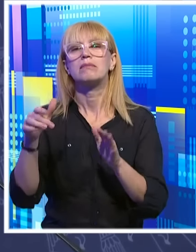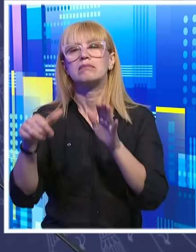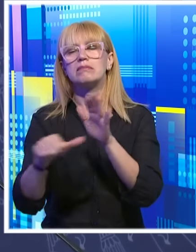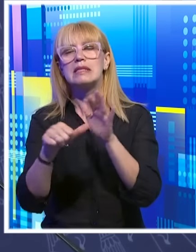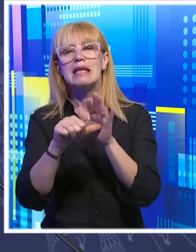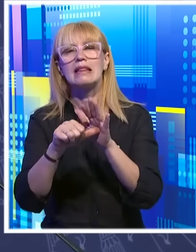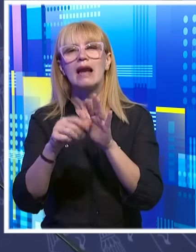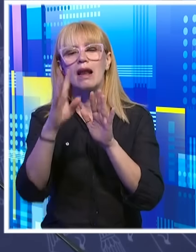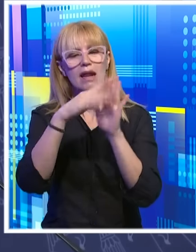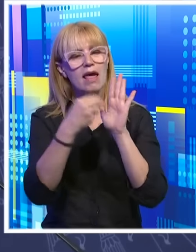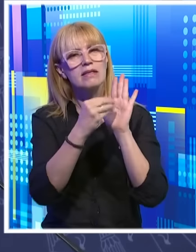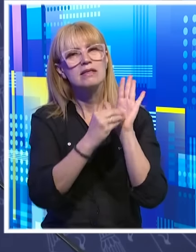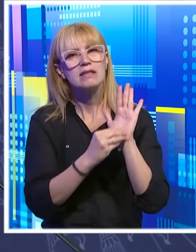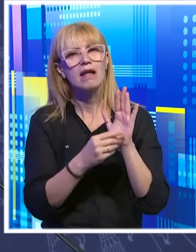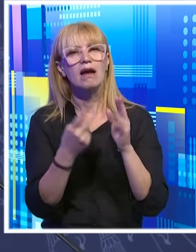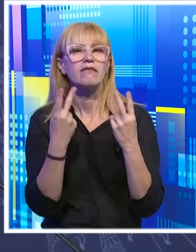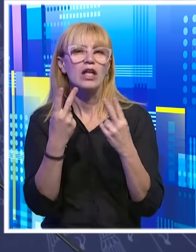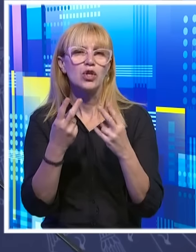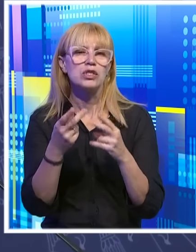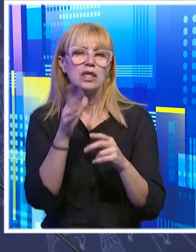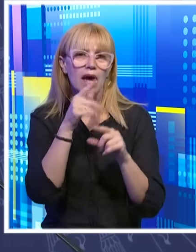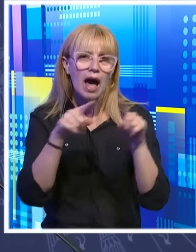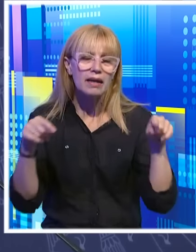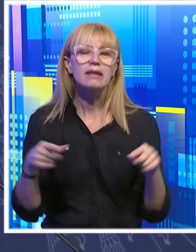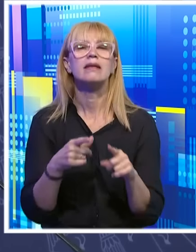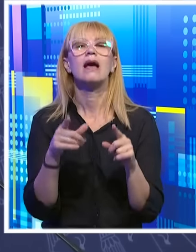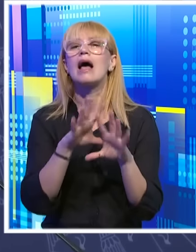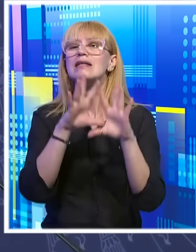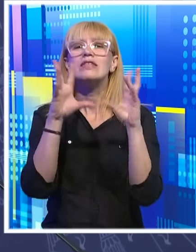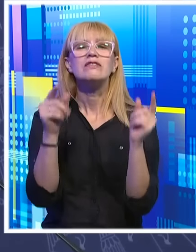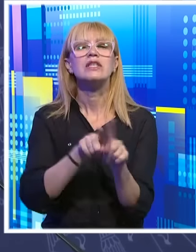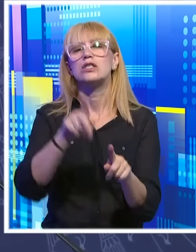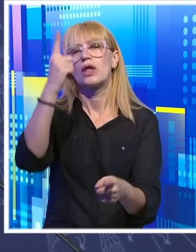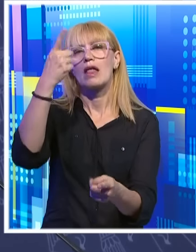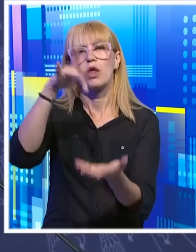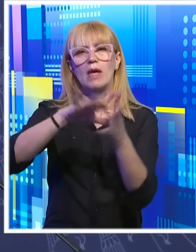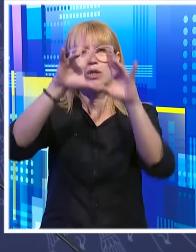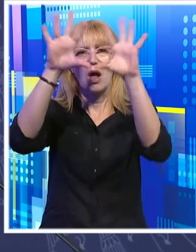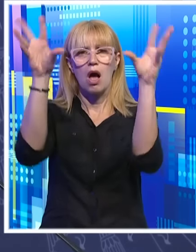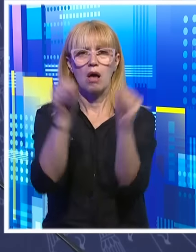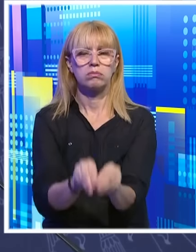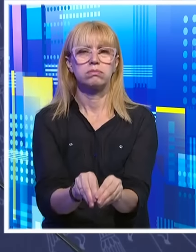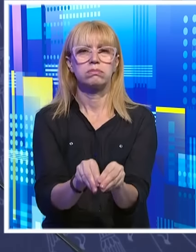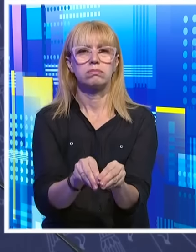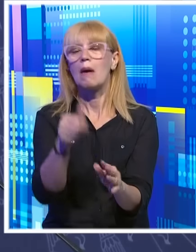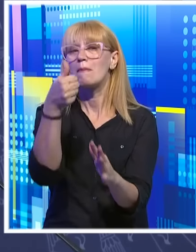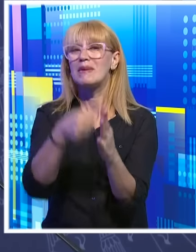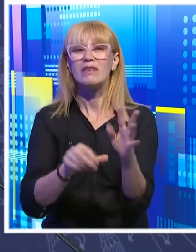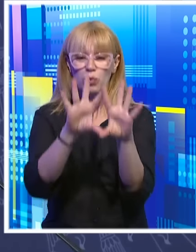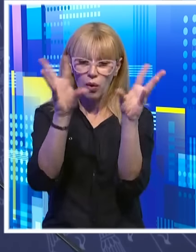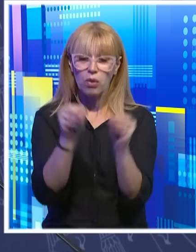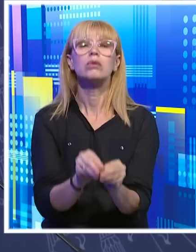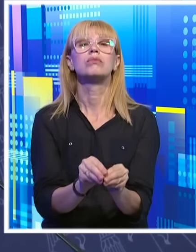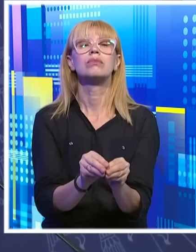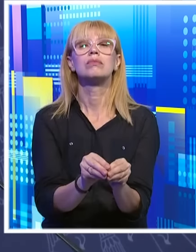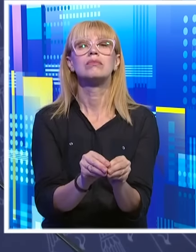i Komisija za hartije od vrednosti, svi će biti smešteni na jednom mestu. Prvi put ćemo imati kompletno sve što se